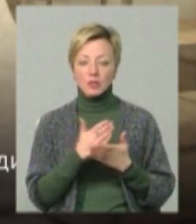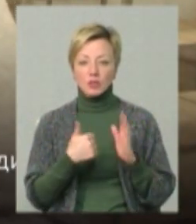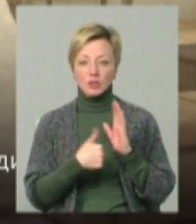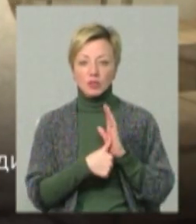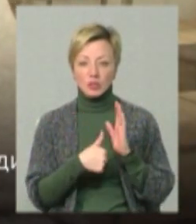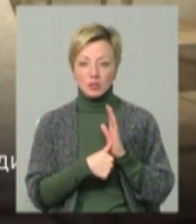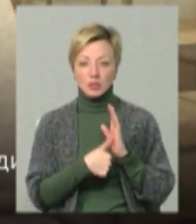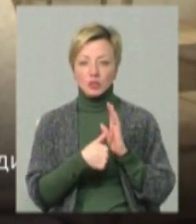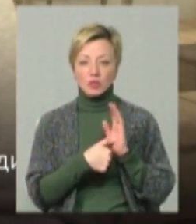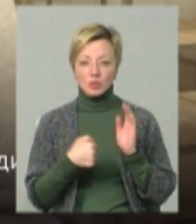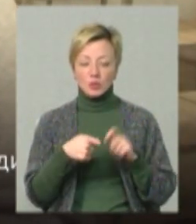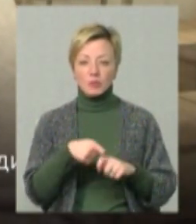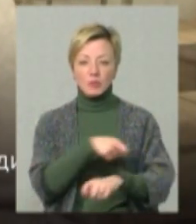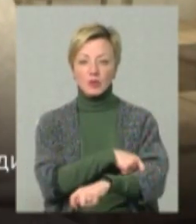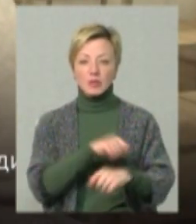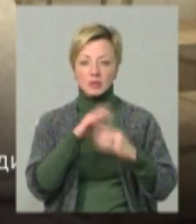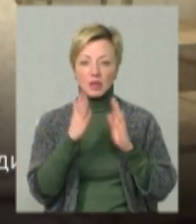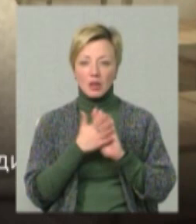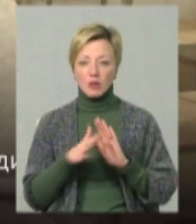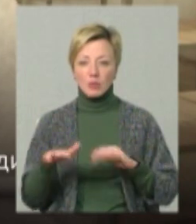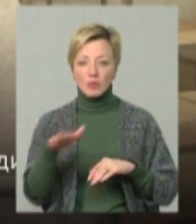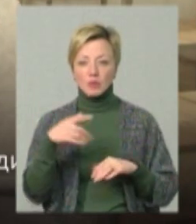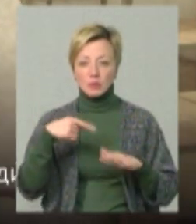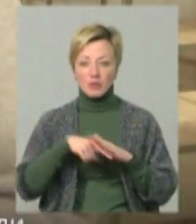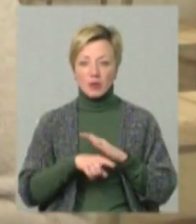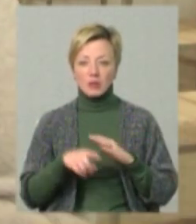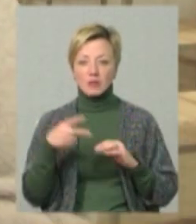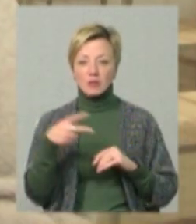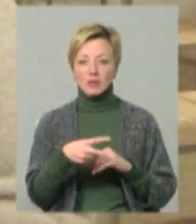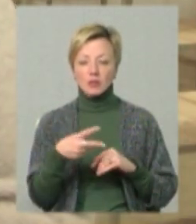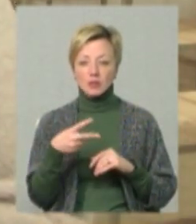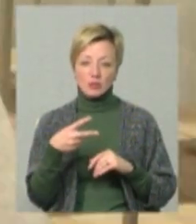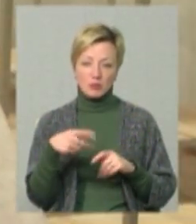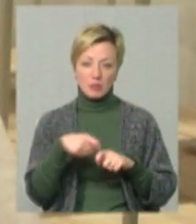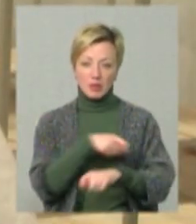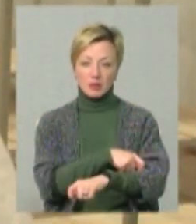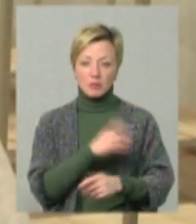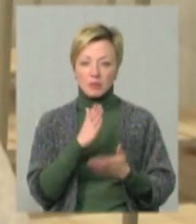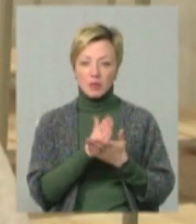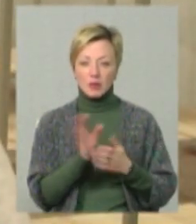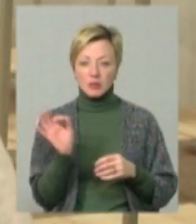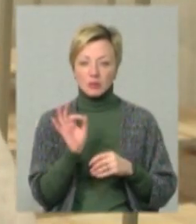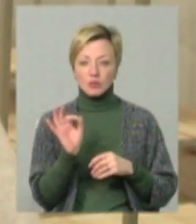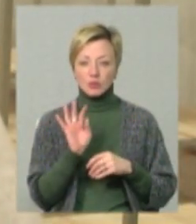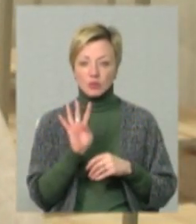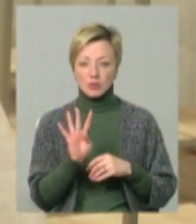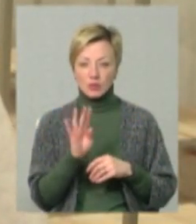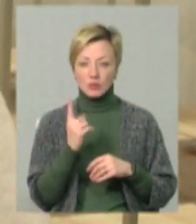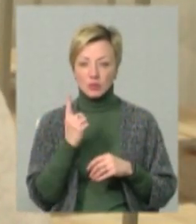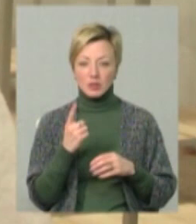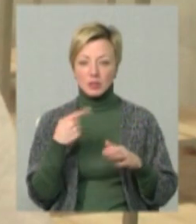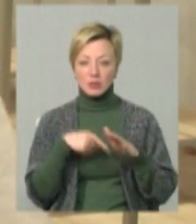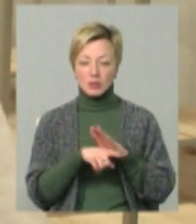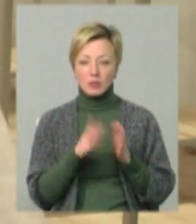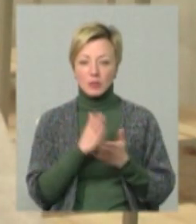є 6 відведено, це 600 квадратних метрів. Загальна площа з підвального приміщення 2000 квадратних метрів. Маємо санвузли 4, один з